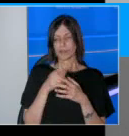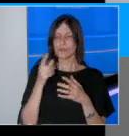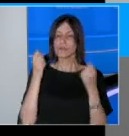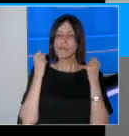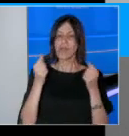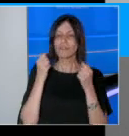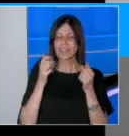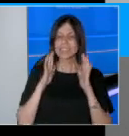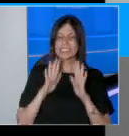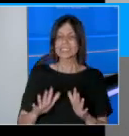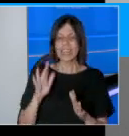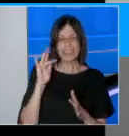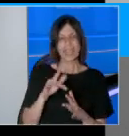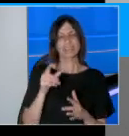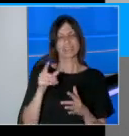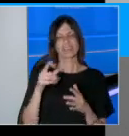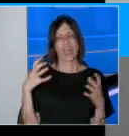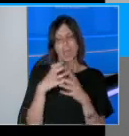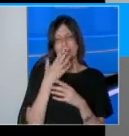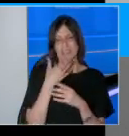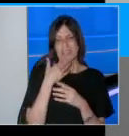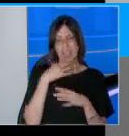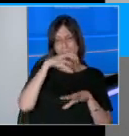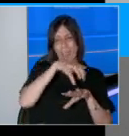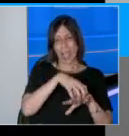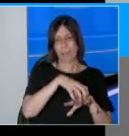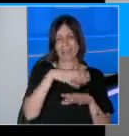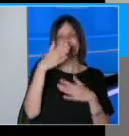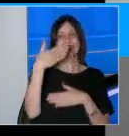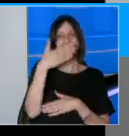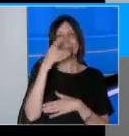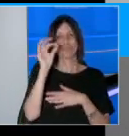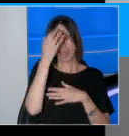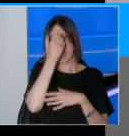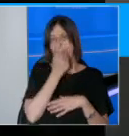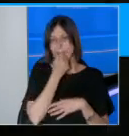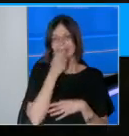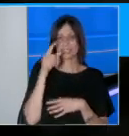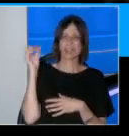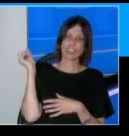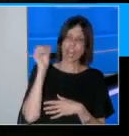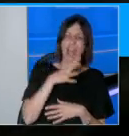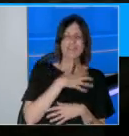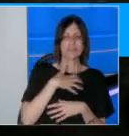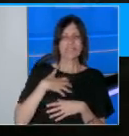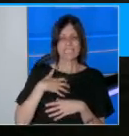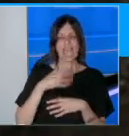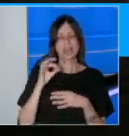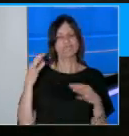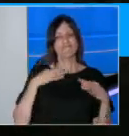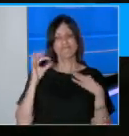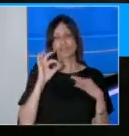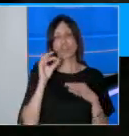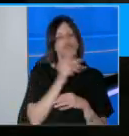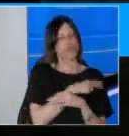והפגנת סתנה כלפי עם ישראל בהר הבית, דגלי חמאס, והשלחת, ופציעת שוטרים,